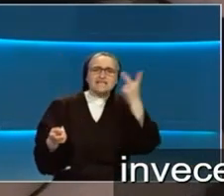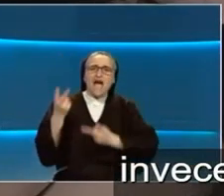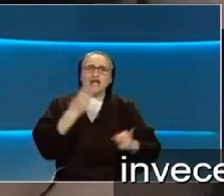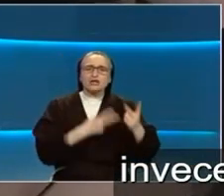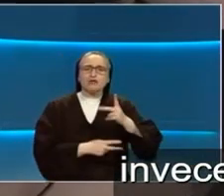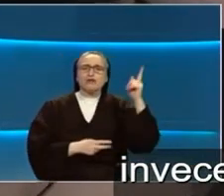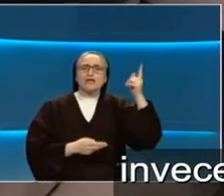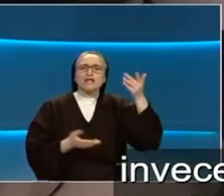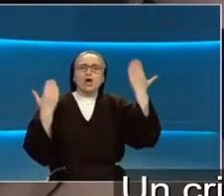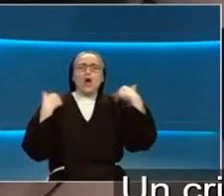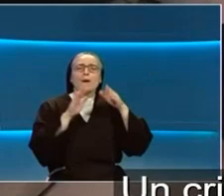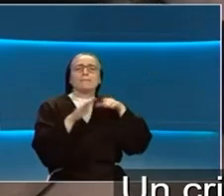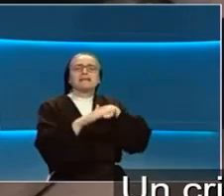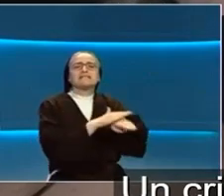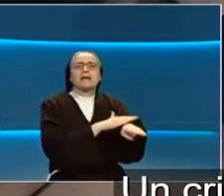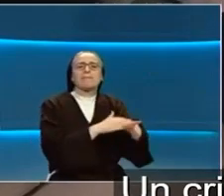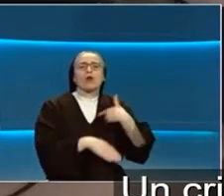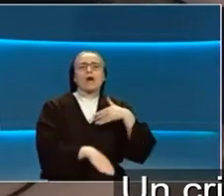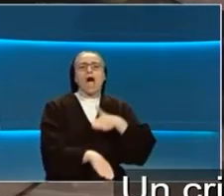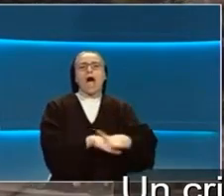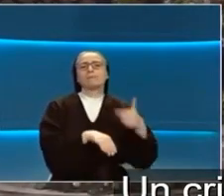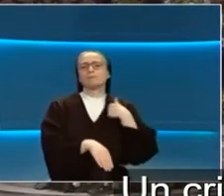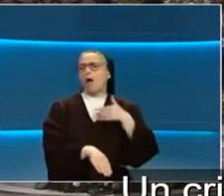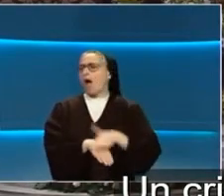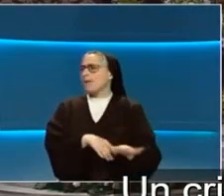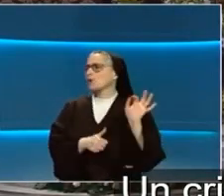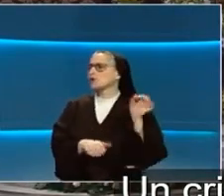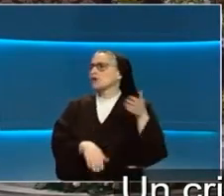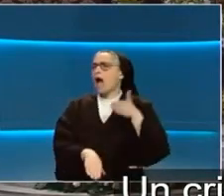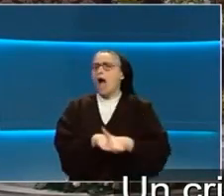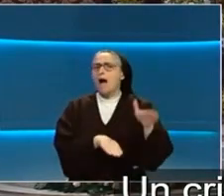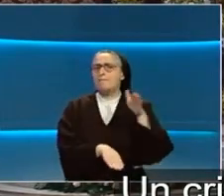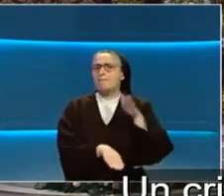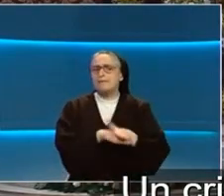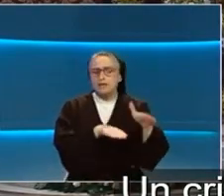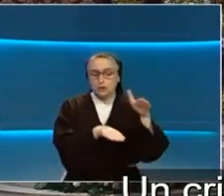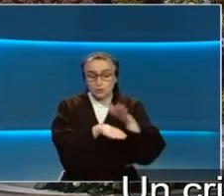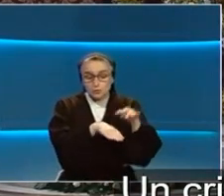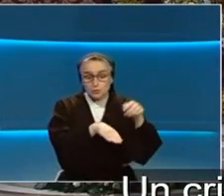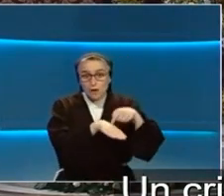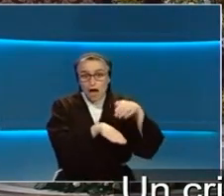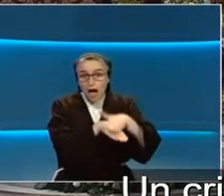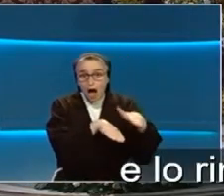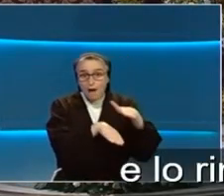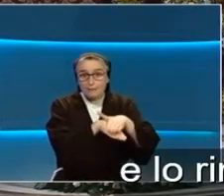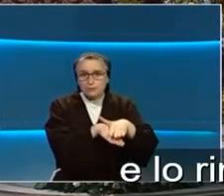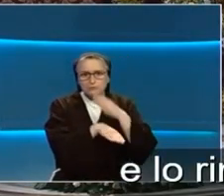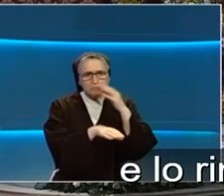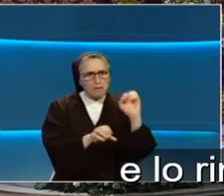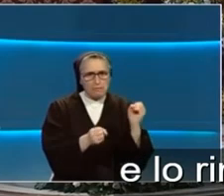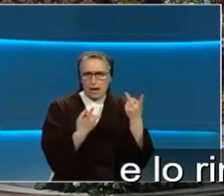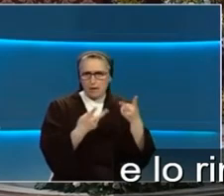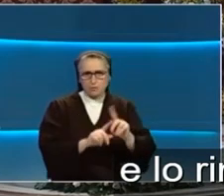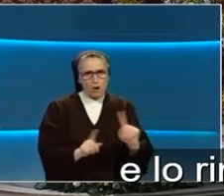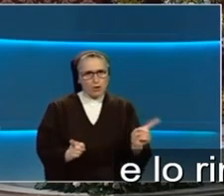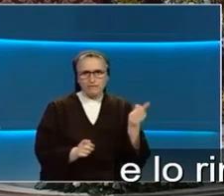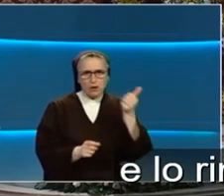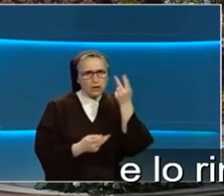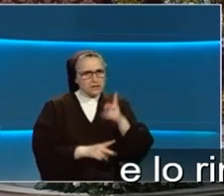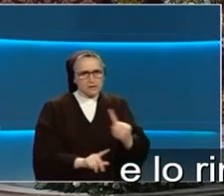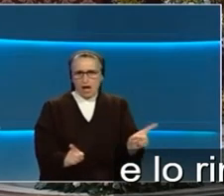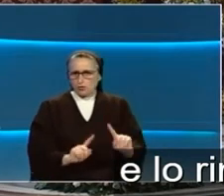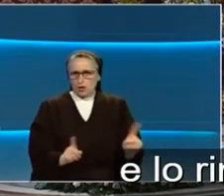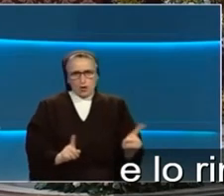하느님의 과거의 멋진 유물 정도로 취급하게 됩니다. 과거의 유물들 속에서 주님을 찾는